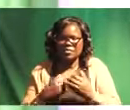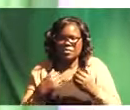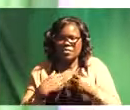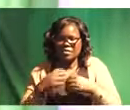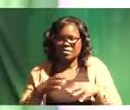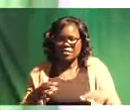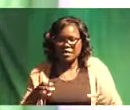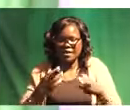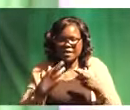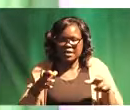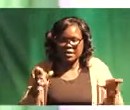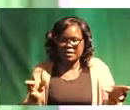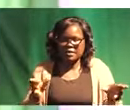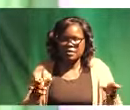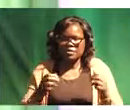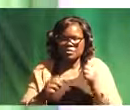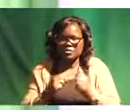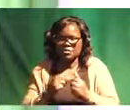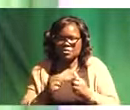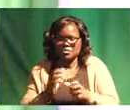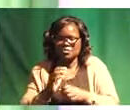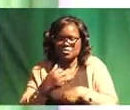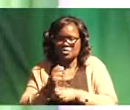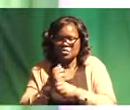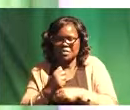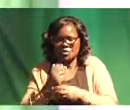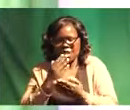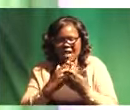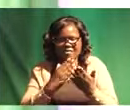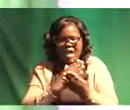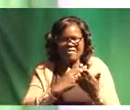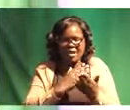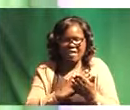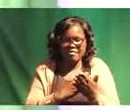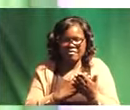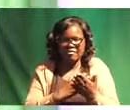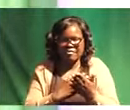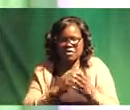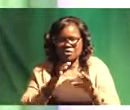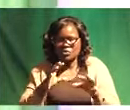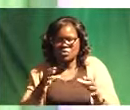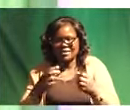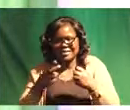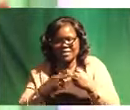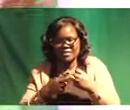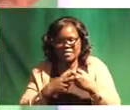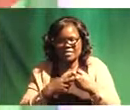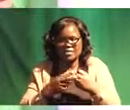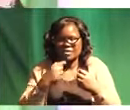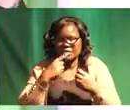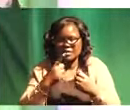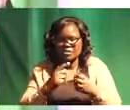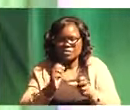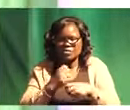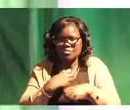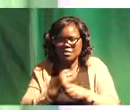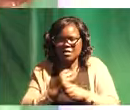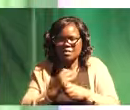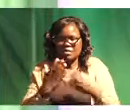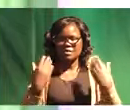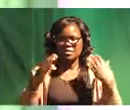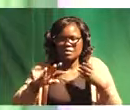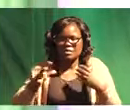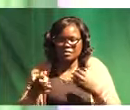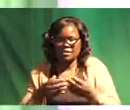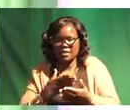soko tayari ambazo zilitengenezwa nusu nusu. Masoko 7 tumesema tutatengeneza katika Meru